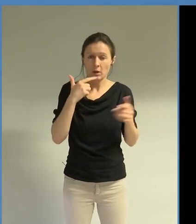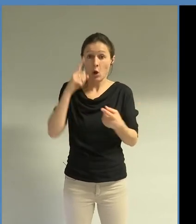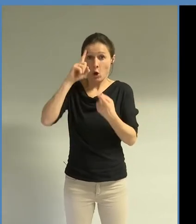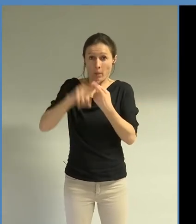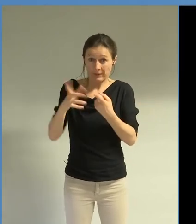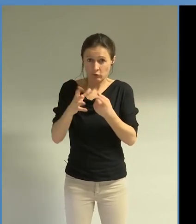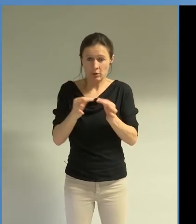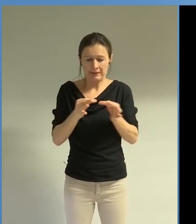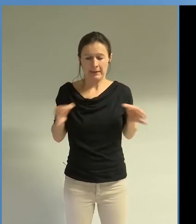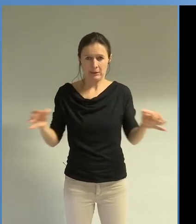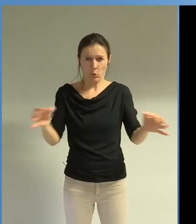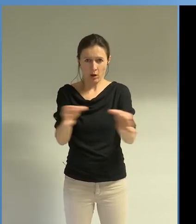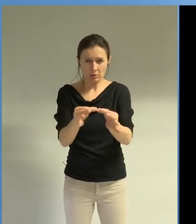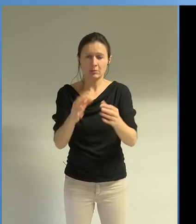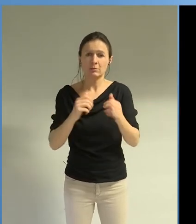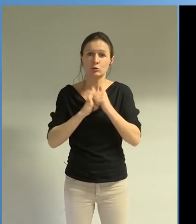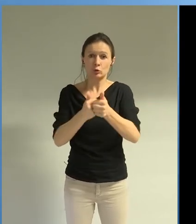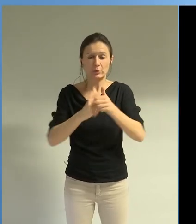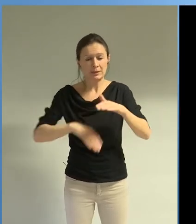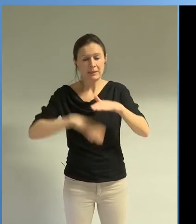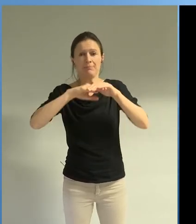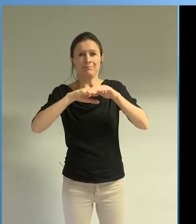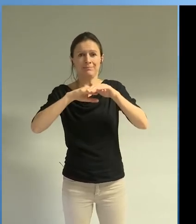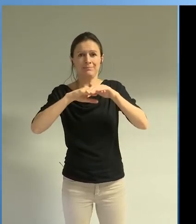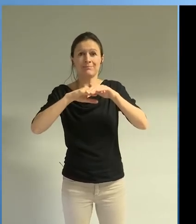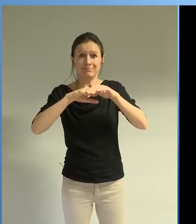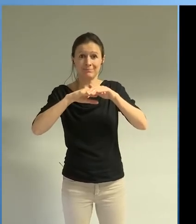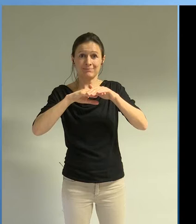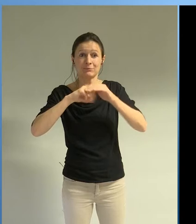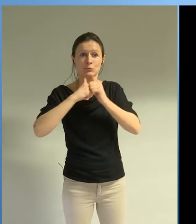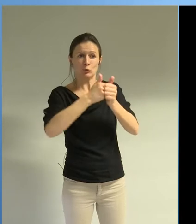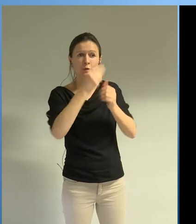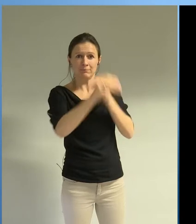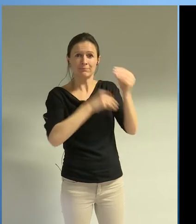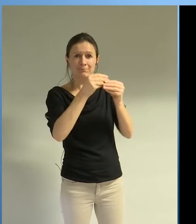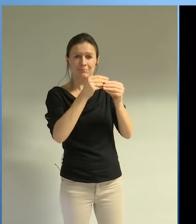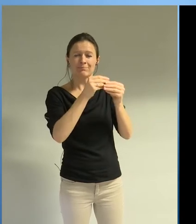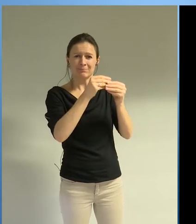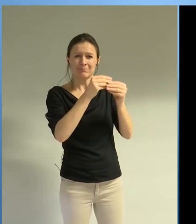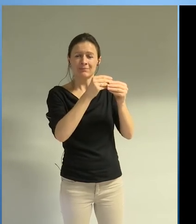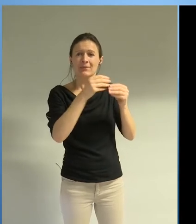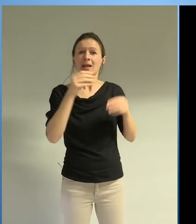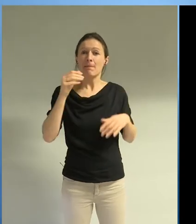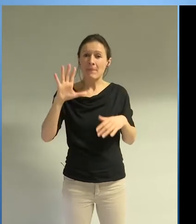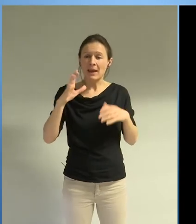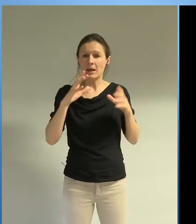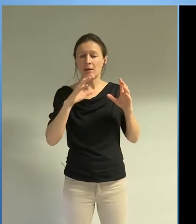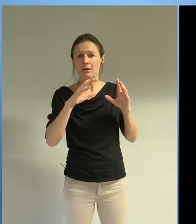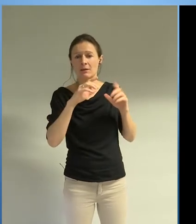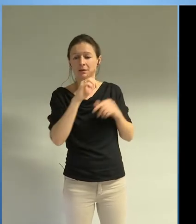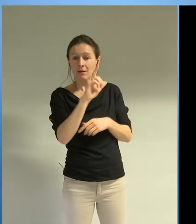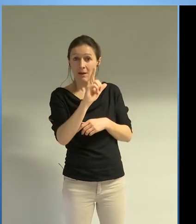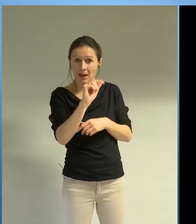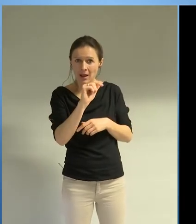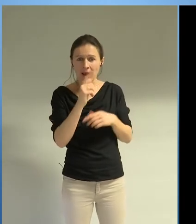à l'atteinte aux limites planétaires mais c'est aussi mieux anticiper les conséquences des limites planétaires dire leur existence et leurs dépassements